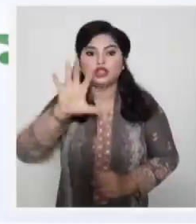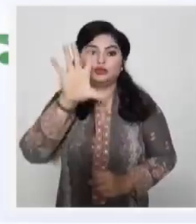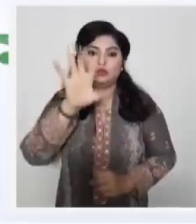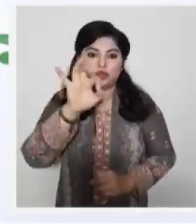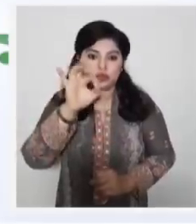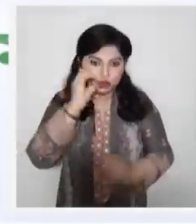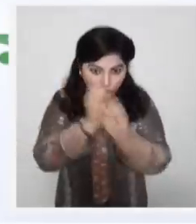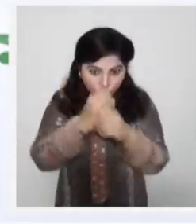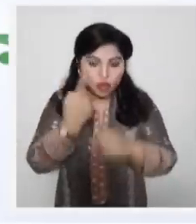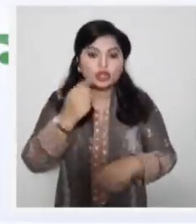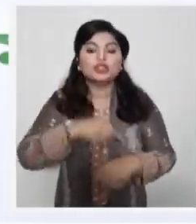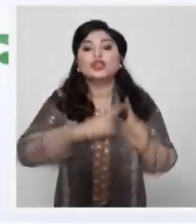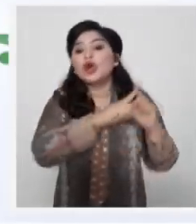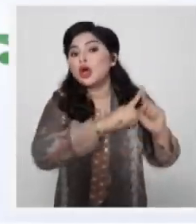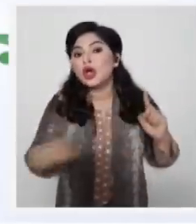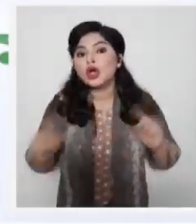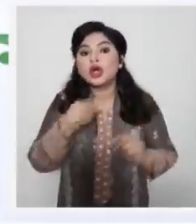59টি ল্যাবের নমুনা সংগ্রহ